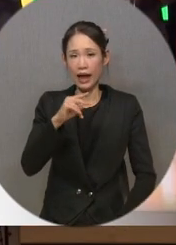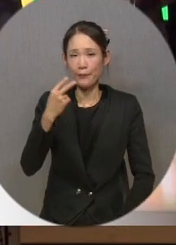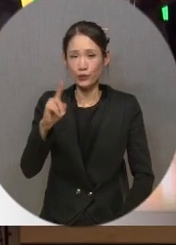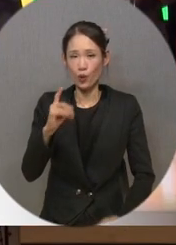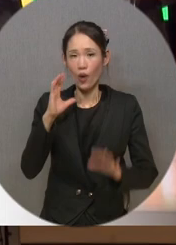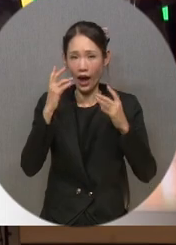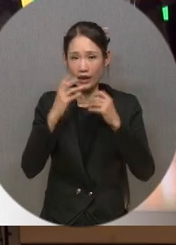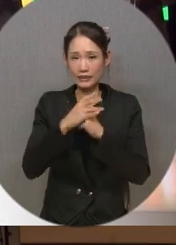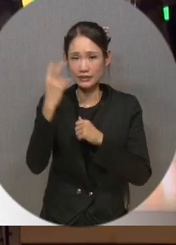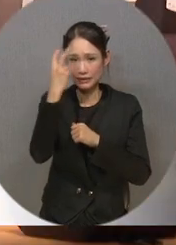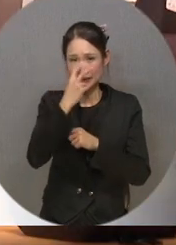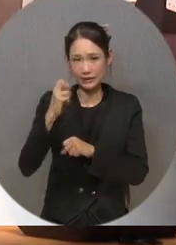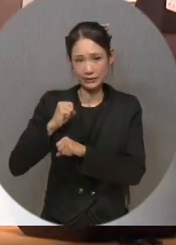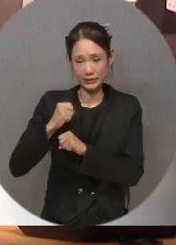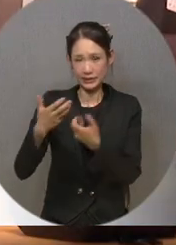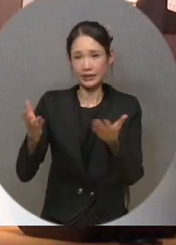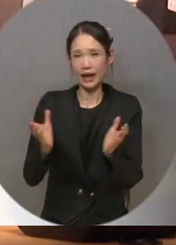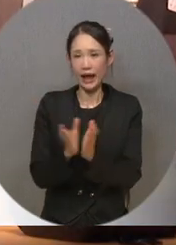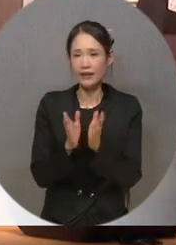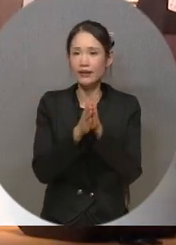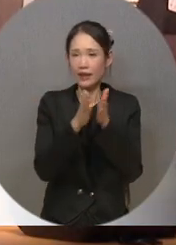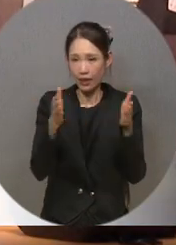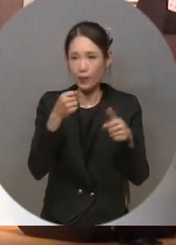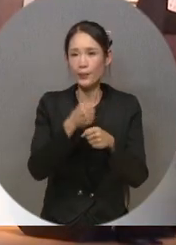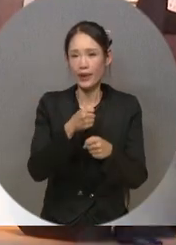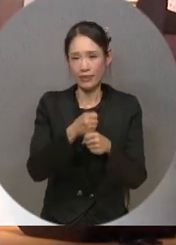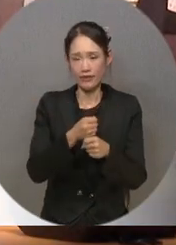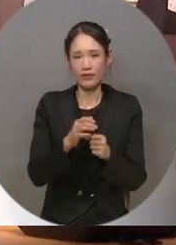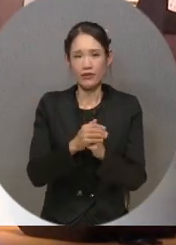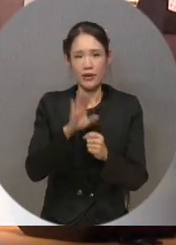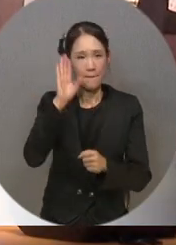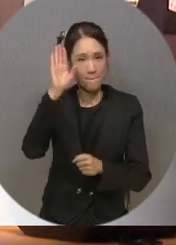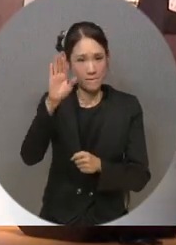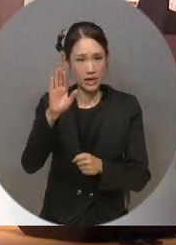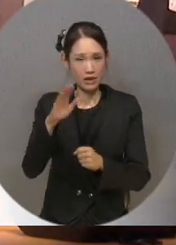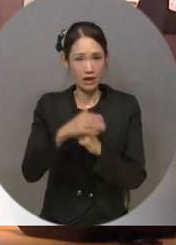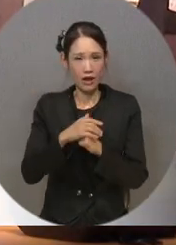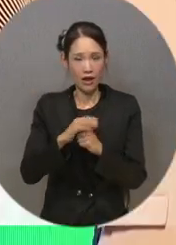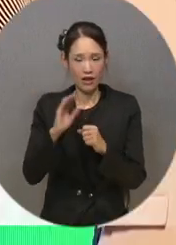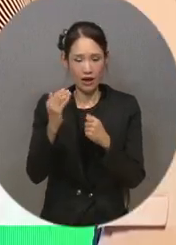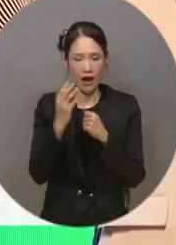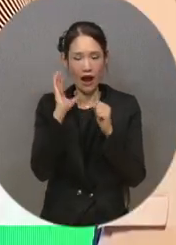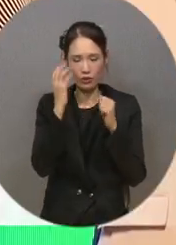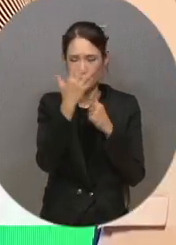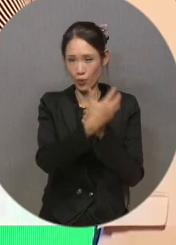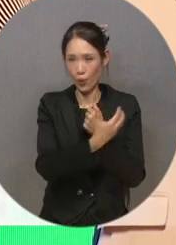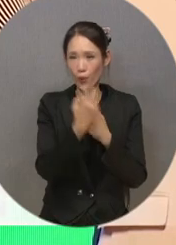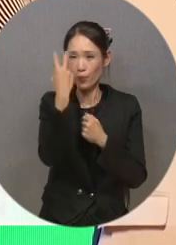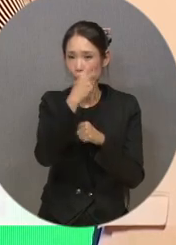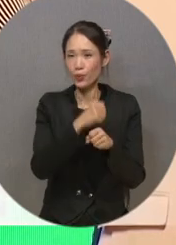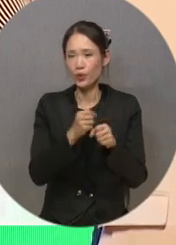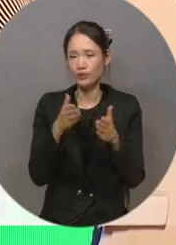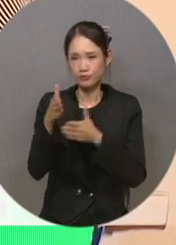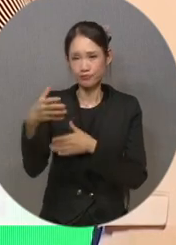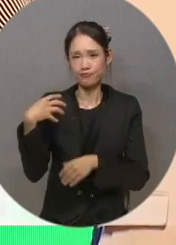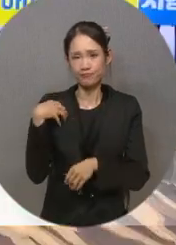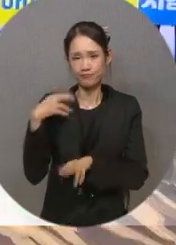지킴이단 발대식을 개최하고 지역사회가 미래자산인 아동보호의 주도적으로 나설 것을 다짐했습니다